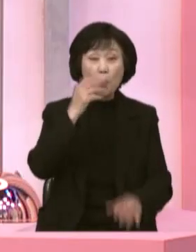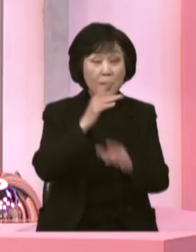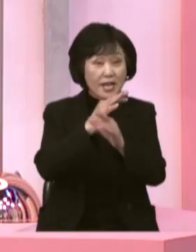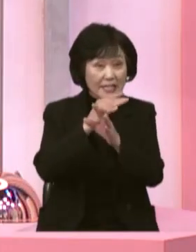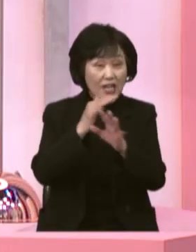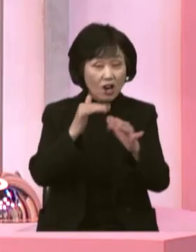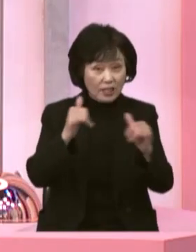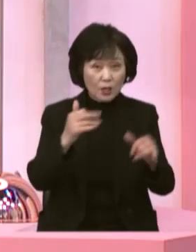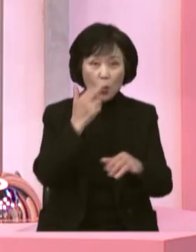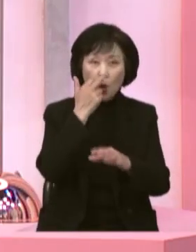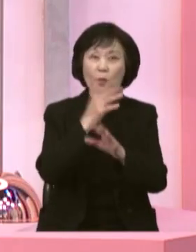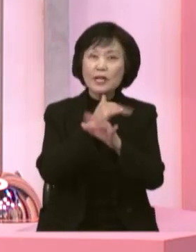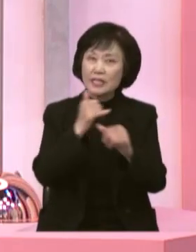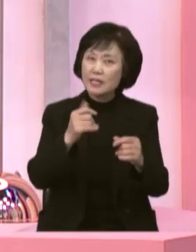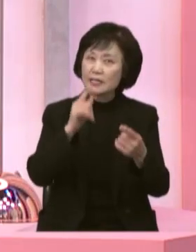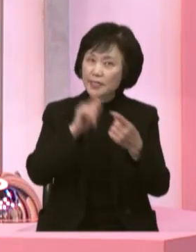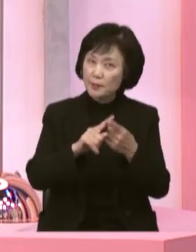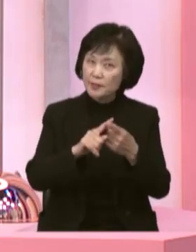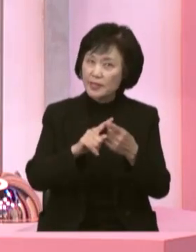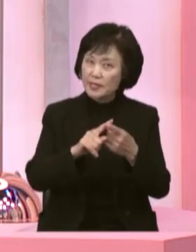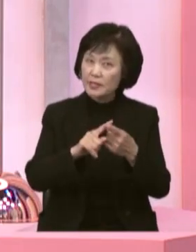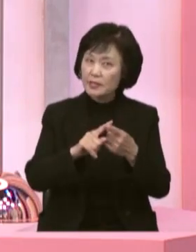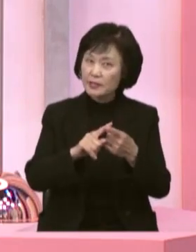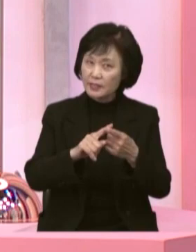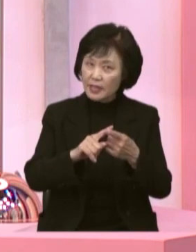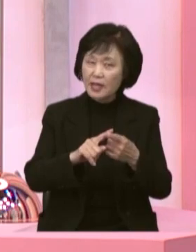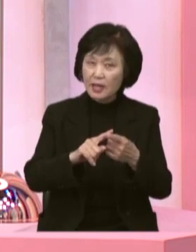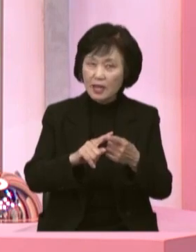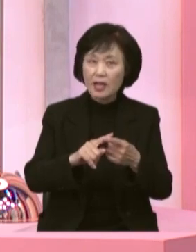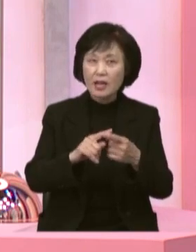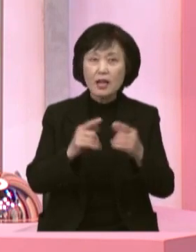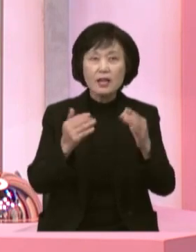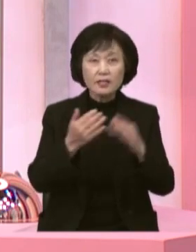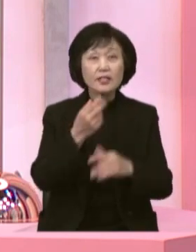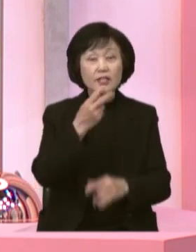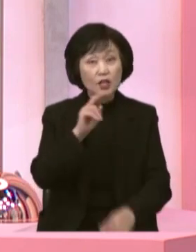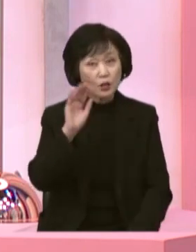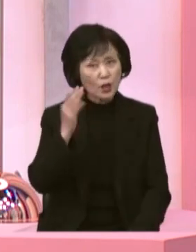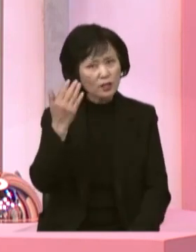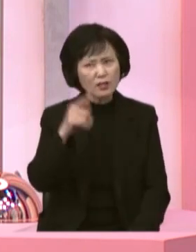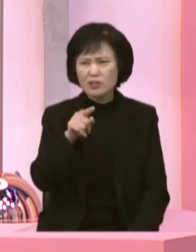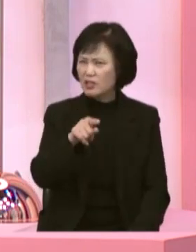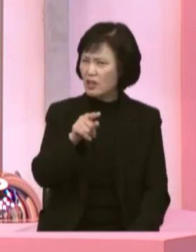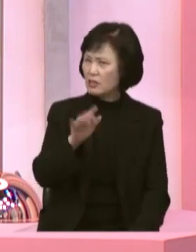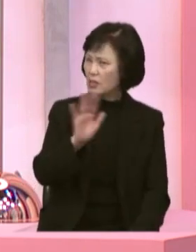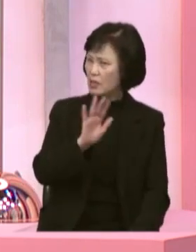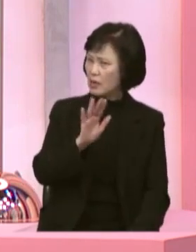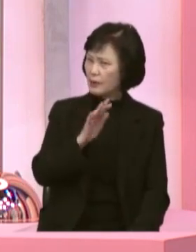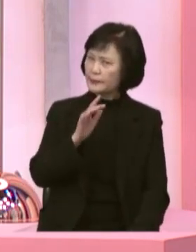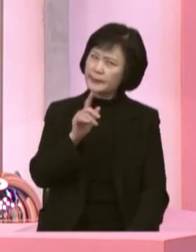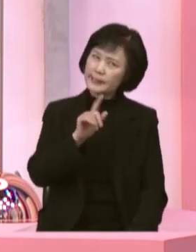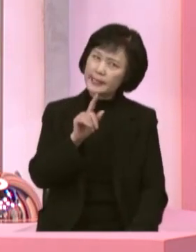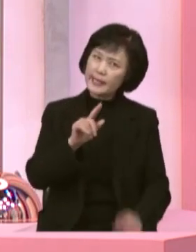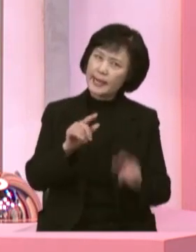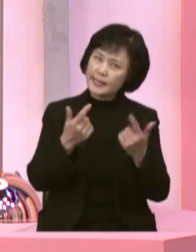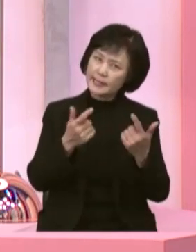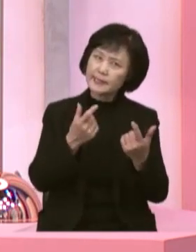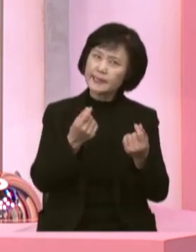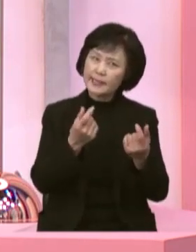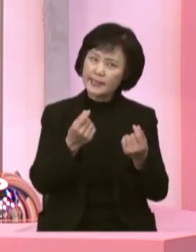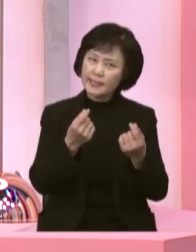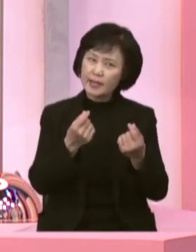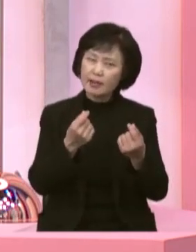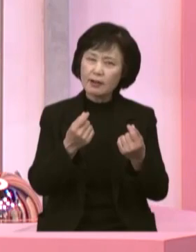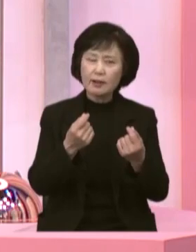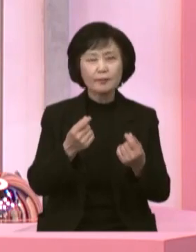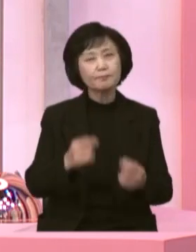뭐야. 아이씨, 이거 안 돼야 되나 봐. 그래가지고 그냥 대충 연습 쫙 하는데 쫙 예.